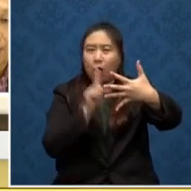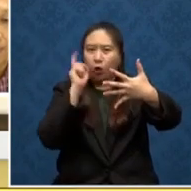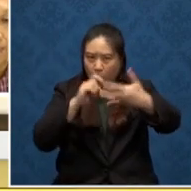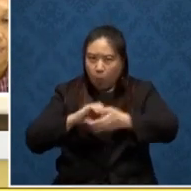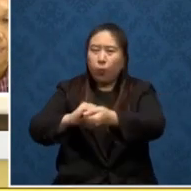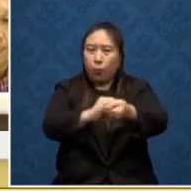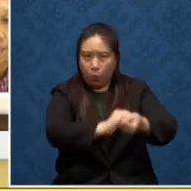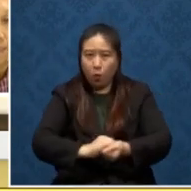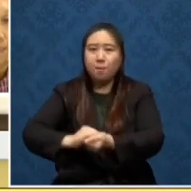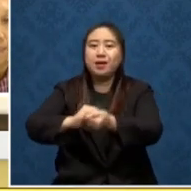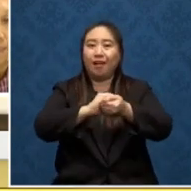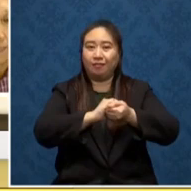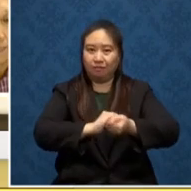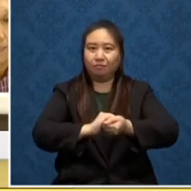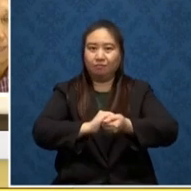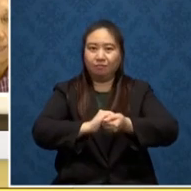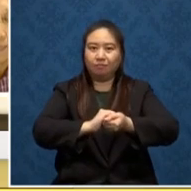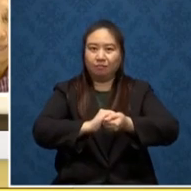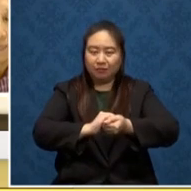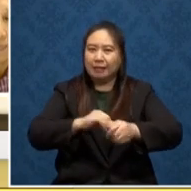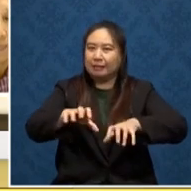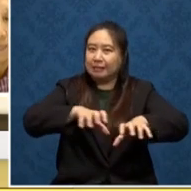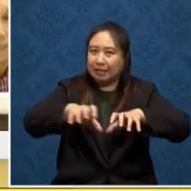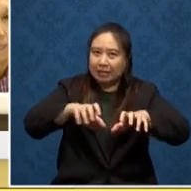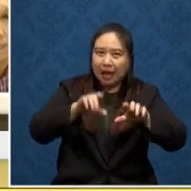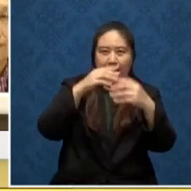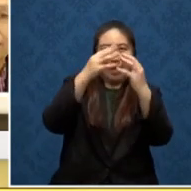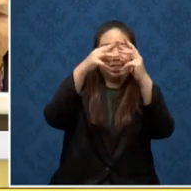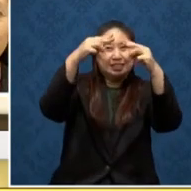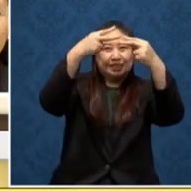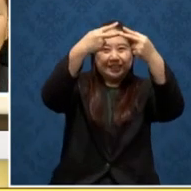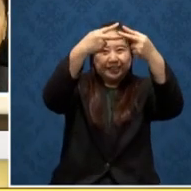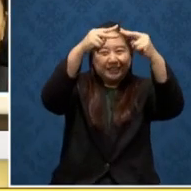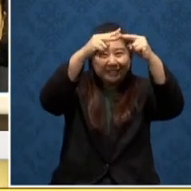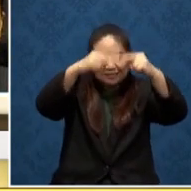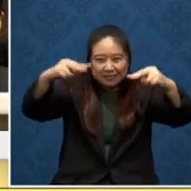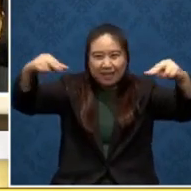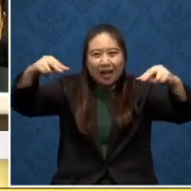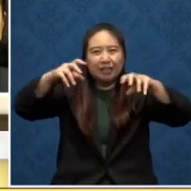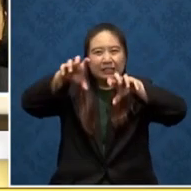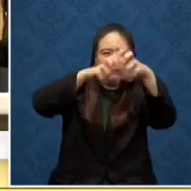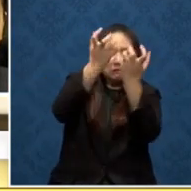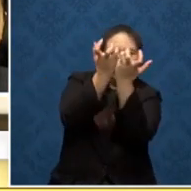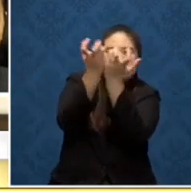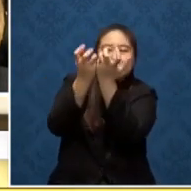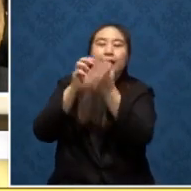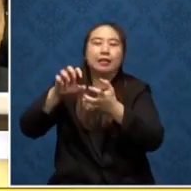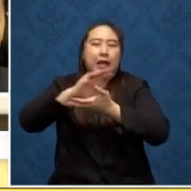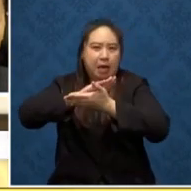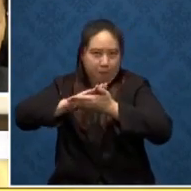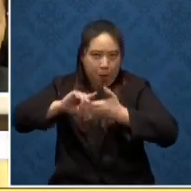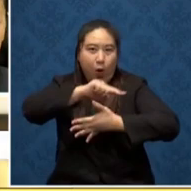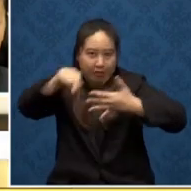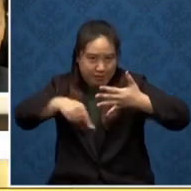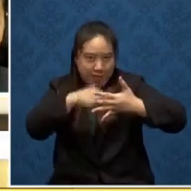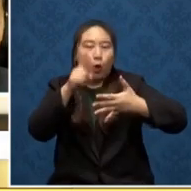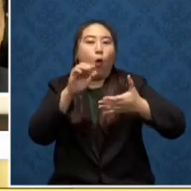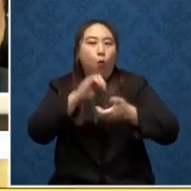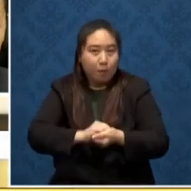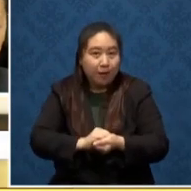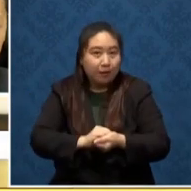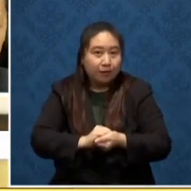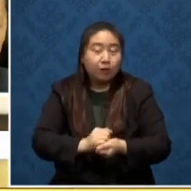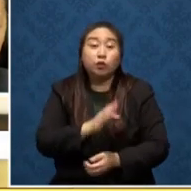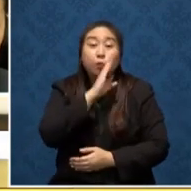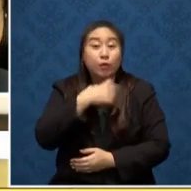ามรวมมือร่วมกันในการที่จะมีการจัระเบีบสายสื่อสาร วันนี้นะครับถ้าท่านอยากจะเหนกรงเทพมหานคร สา